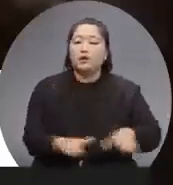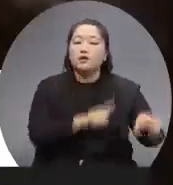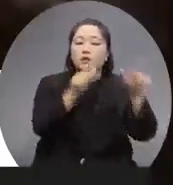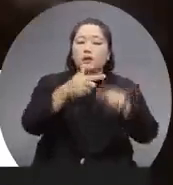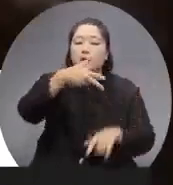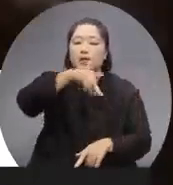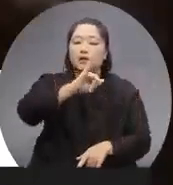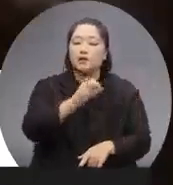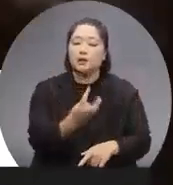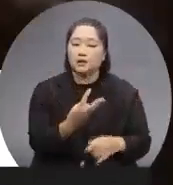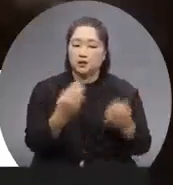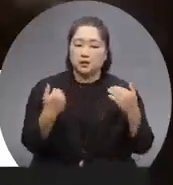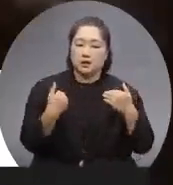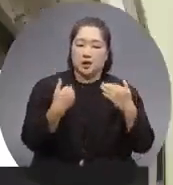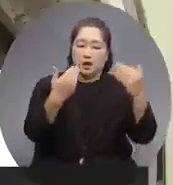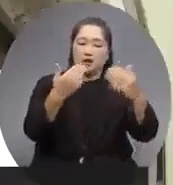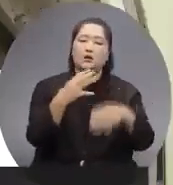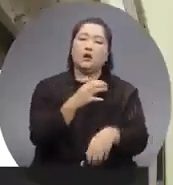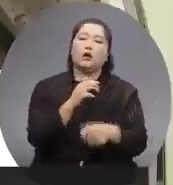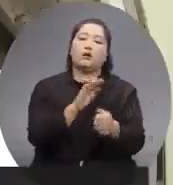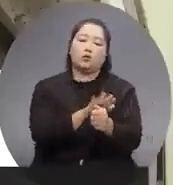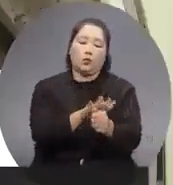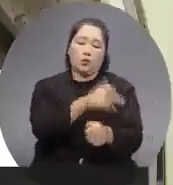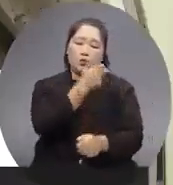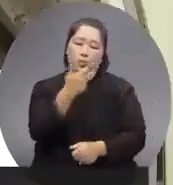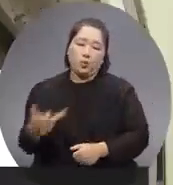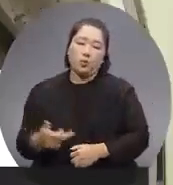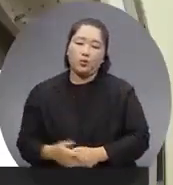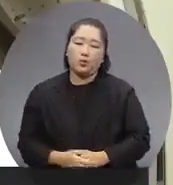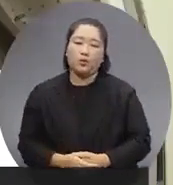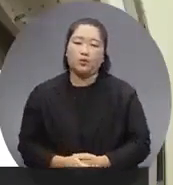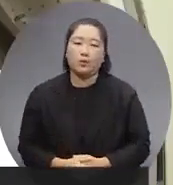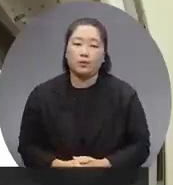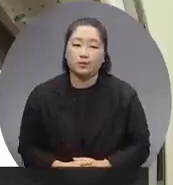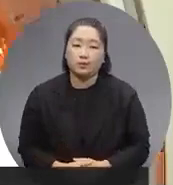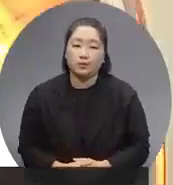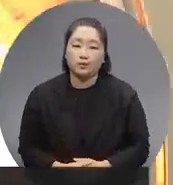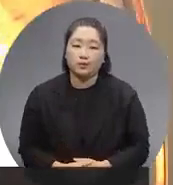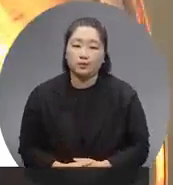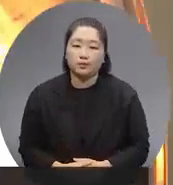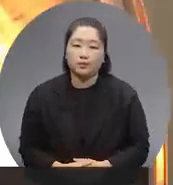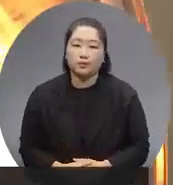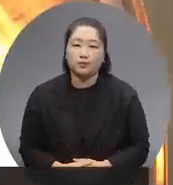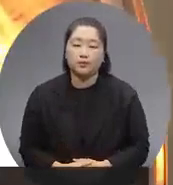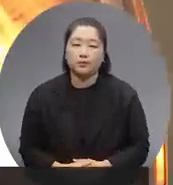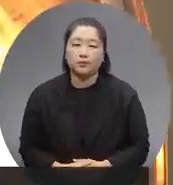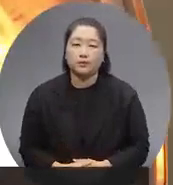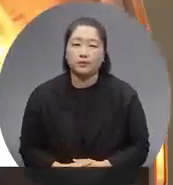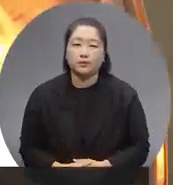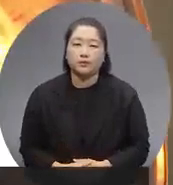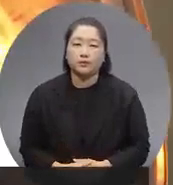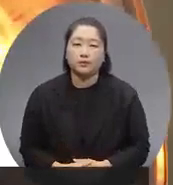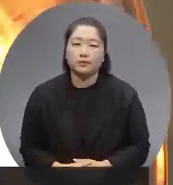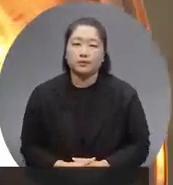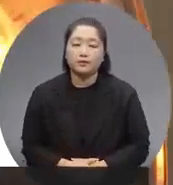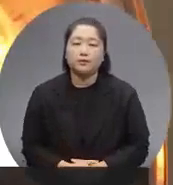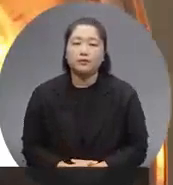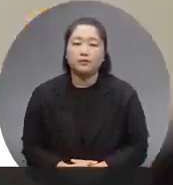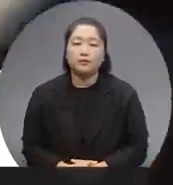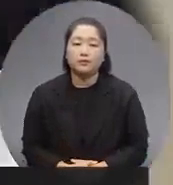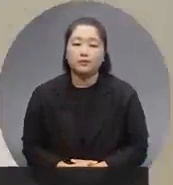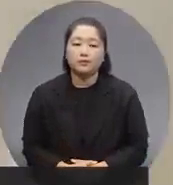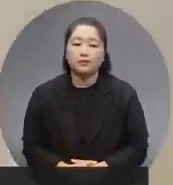대한 생존율도 높이고, 그다음에 그 삶의 질을 향상을 시키는데 많은 이제 기여를 하고